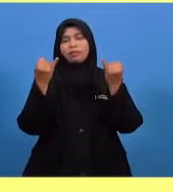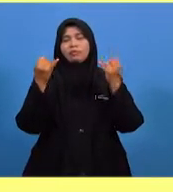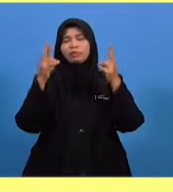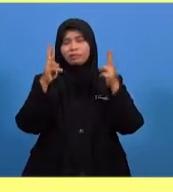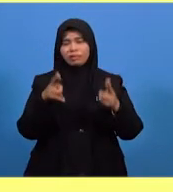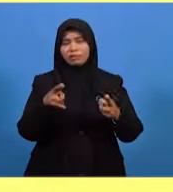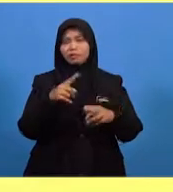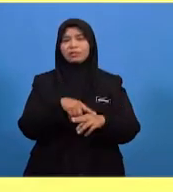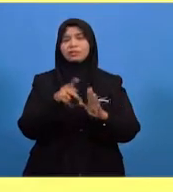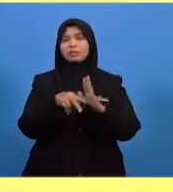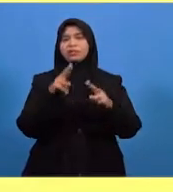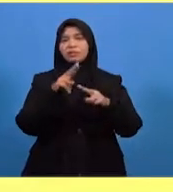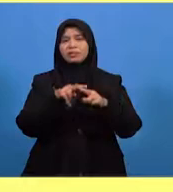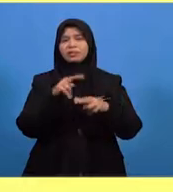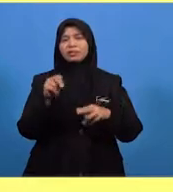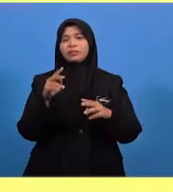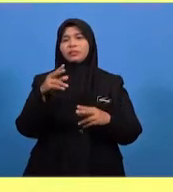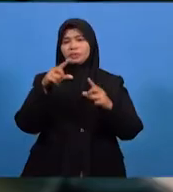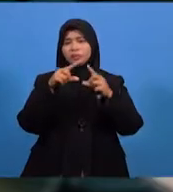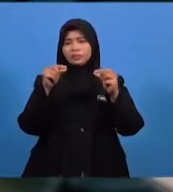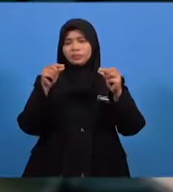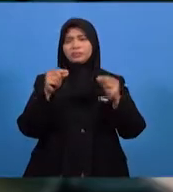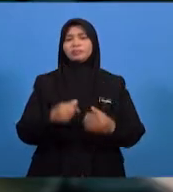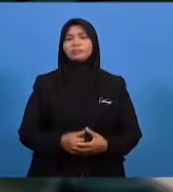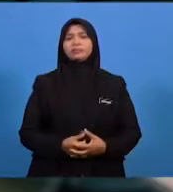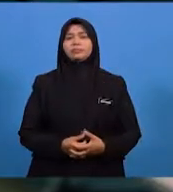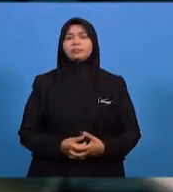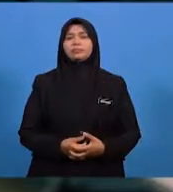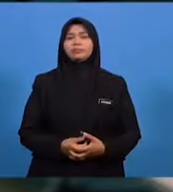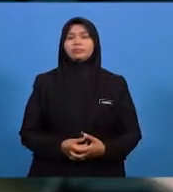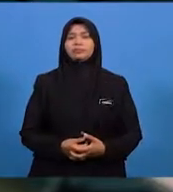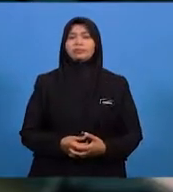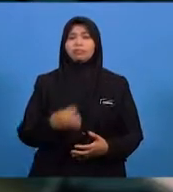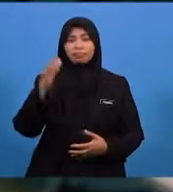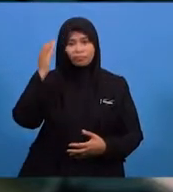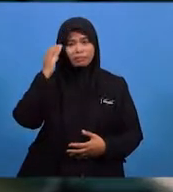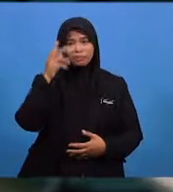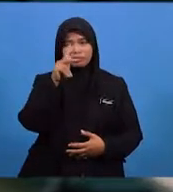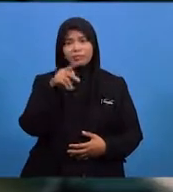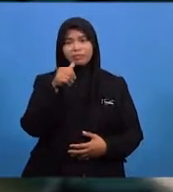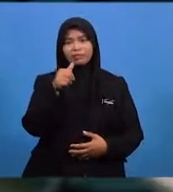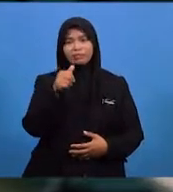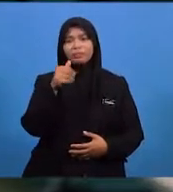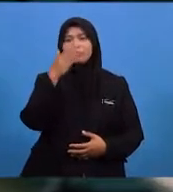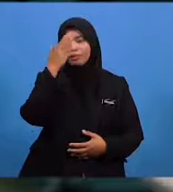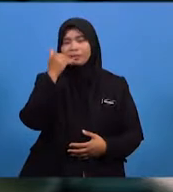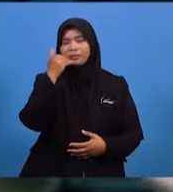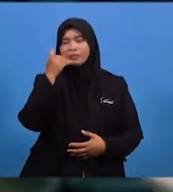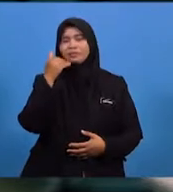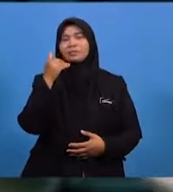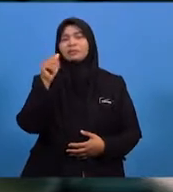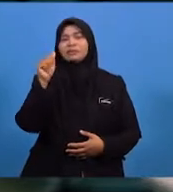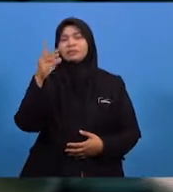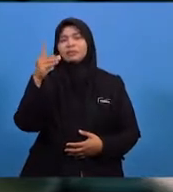semesta kependudukan cepun Tahukah Anda Mengapakah leftenan adonan diangkat